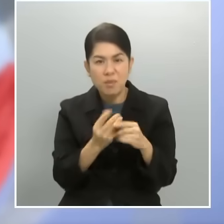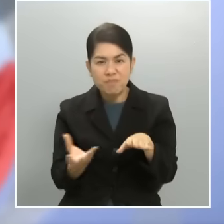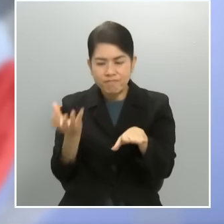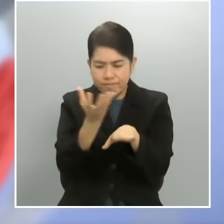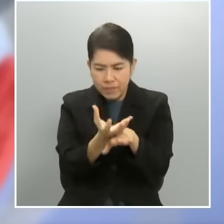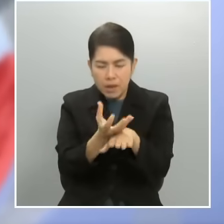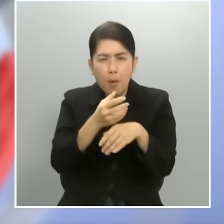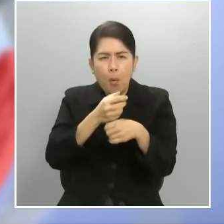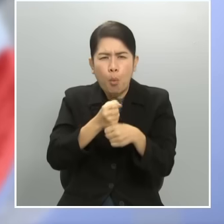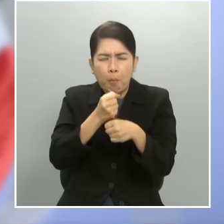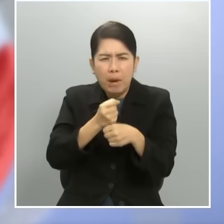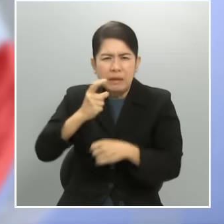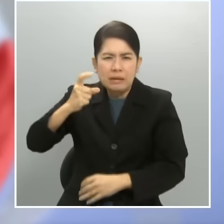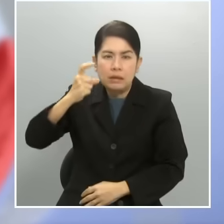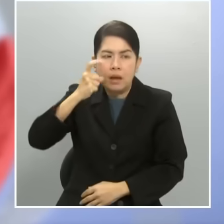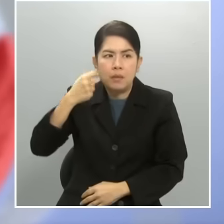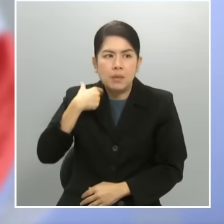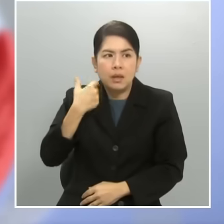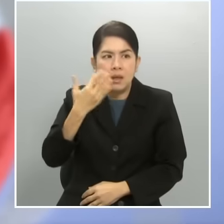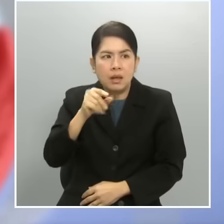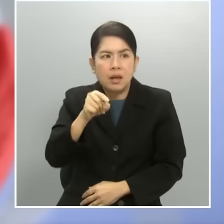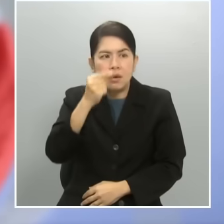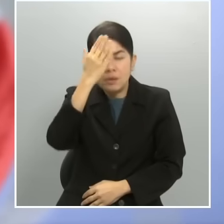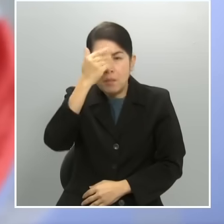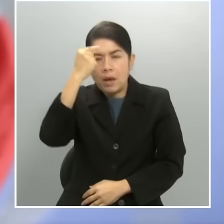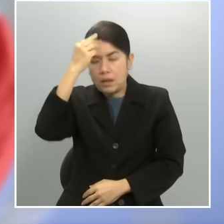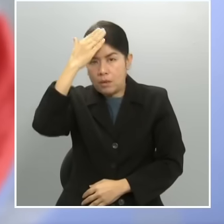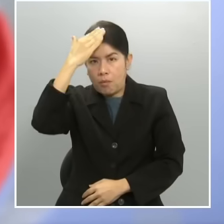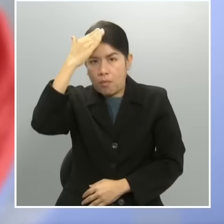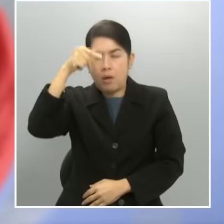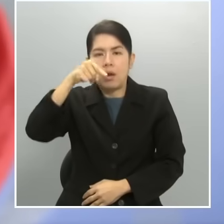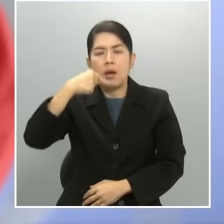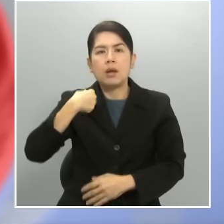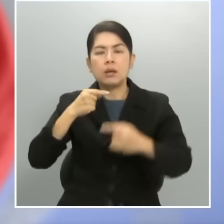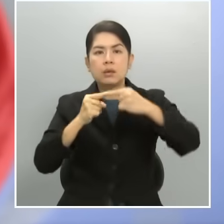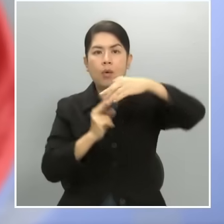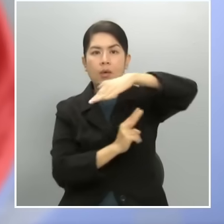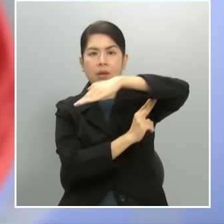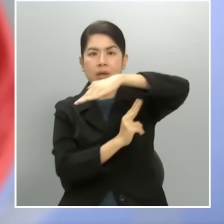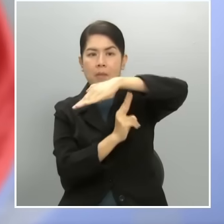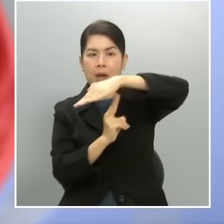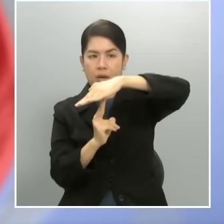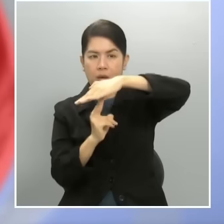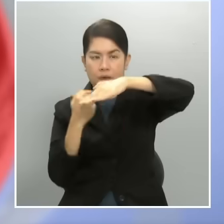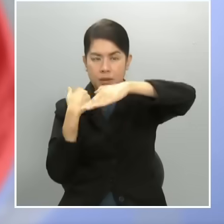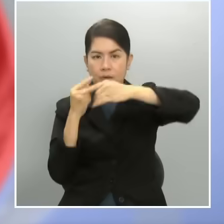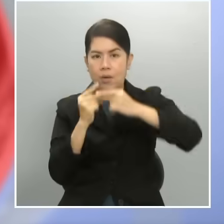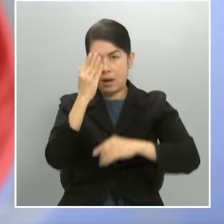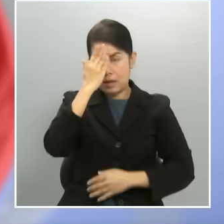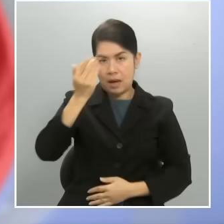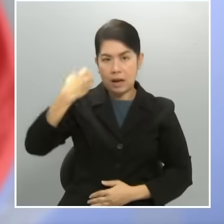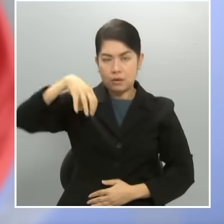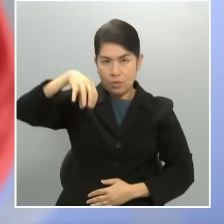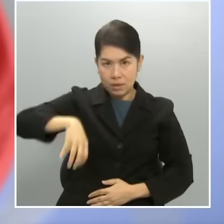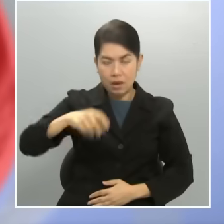หัวเนี่ยไปติดสะพานลอยแถวๆหน้าศาลนะฮะที่ศาลแถวๆรัชดาคุณผู้ชมครับศาลอาญาเนี่ยนะฮะไปไม่ได้